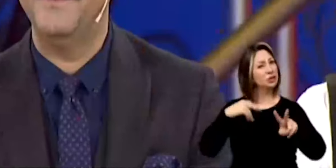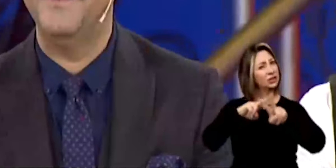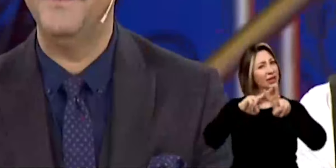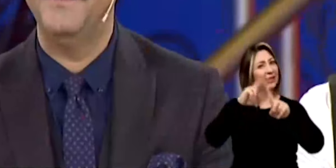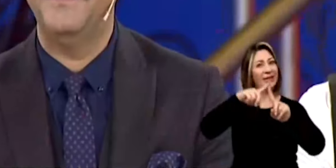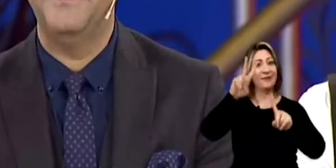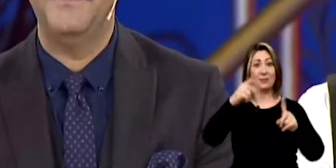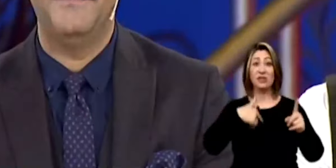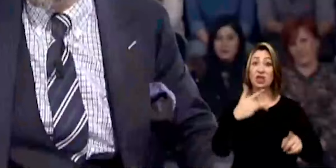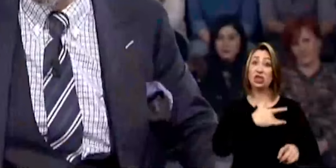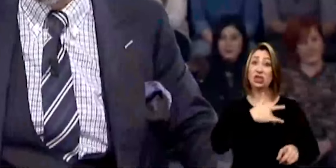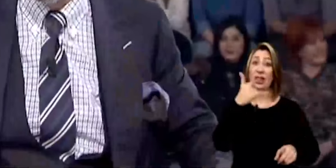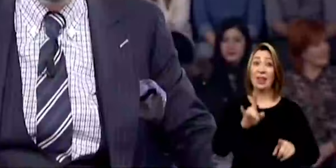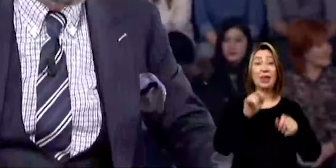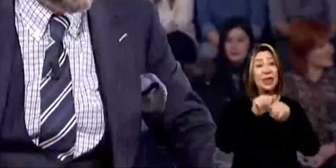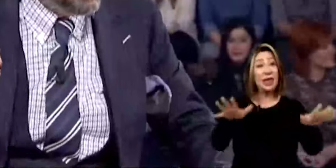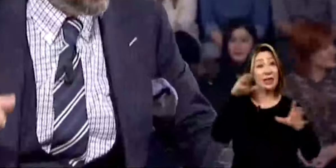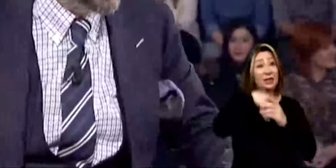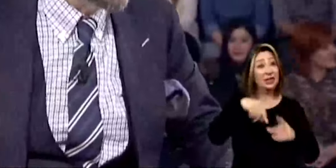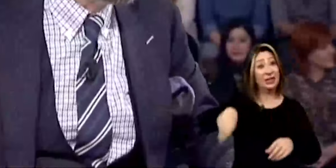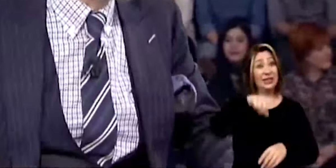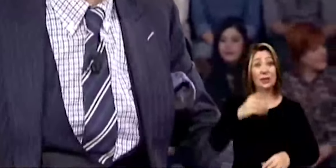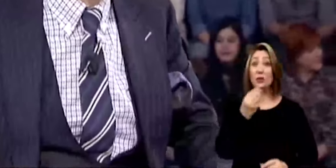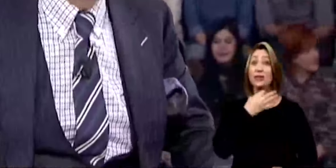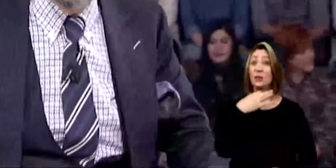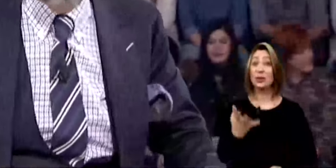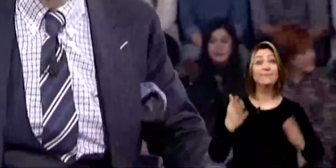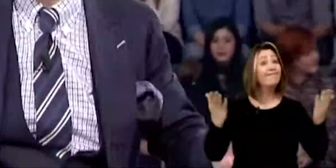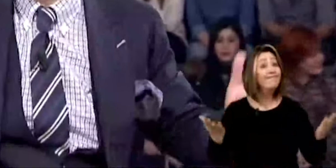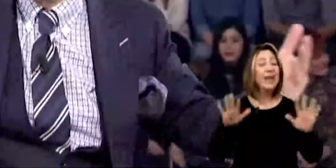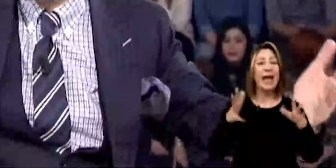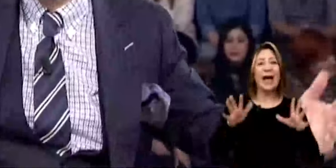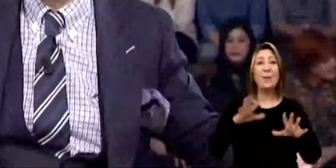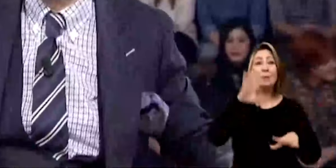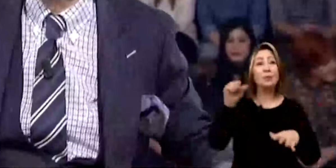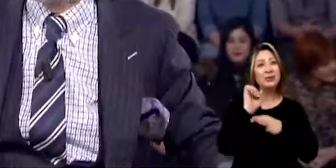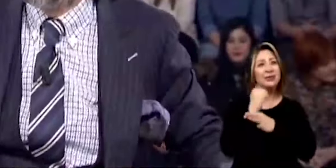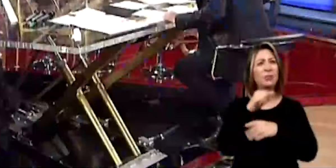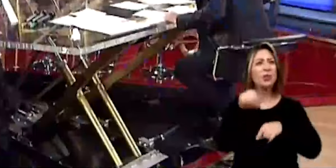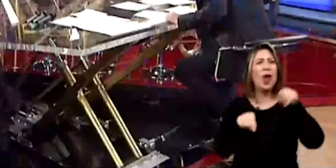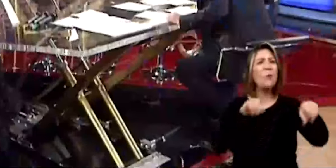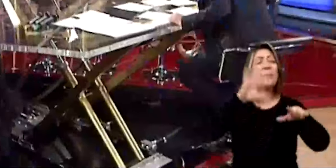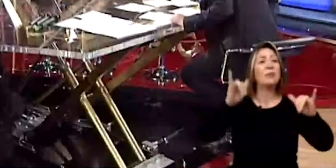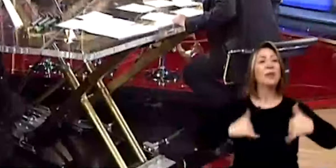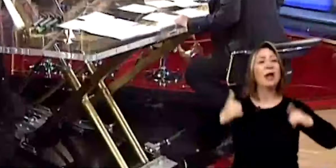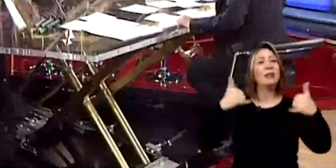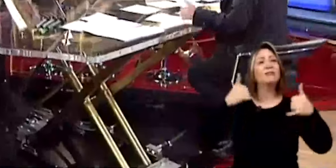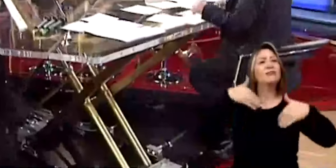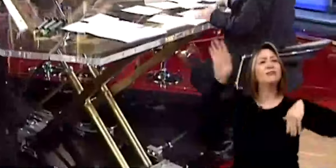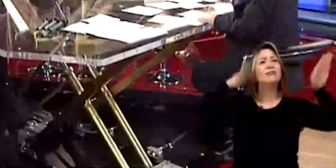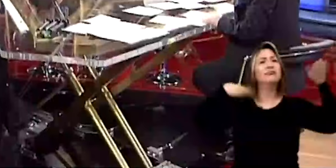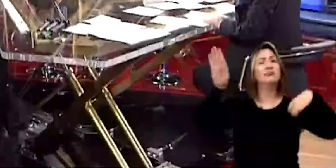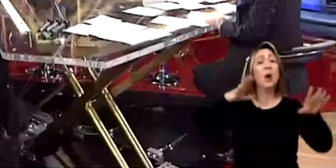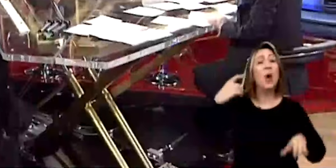çok teşekkür ediyoruz. Bizi canlı olarak yayınladıkları için sizlere de çok teşekkür ediyoruz. Çünkü galiba bütün sanatkarlar şunlar bunlar tatillerini uzatmışlar.